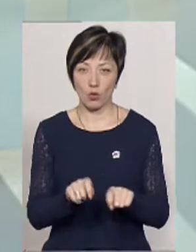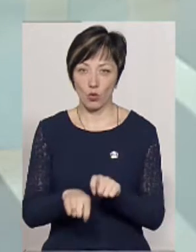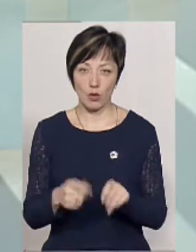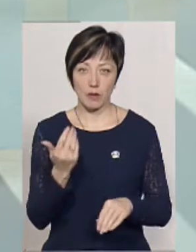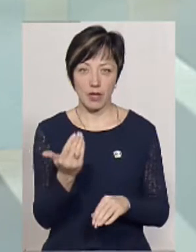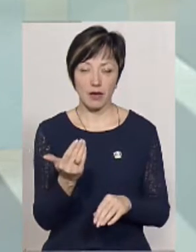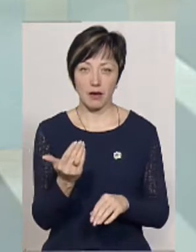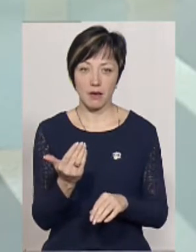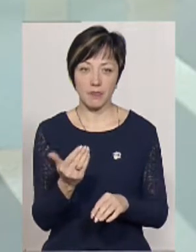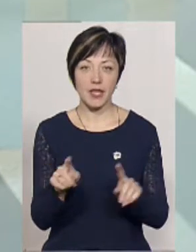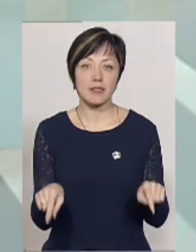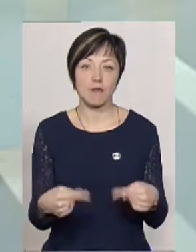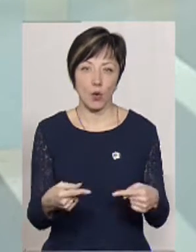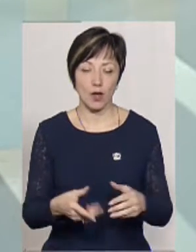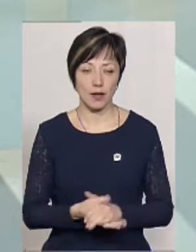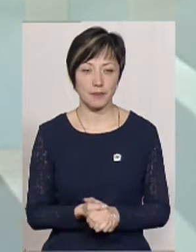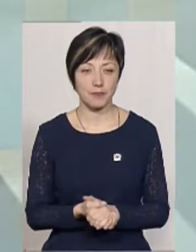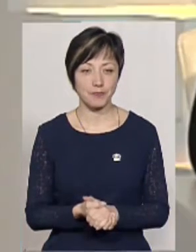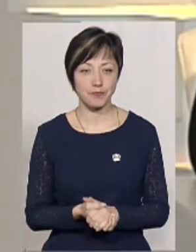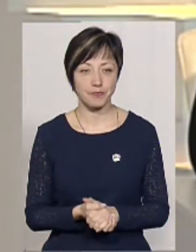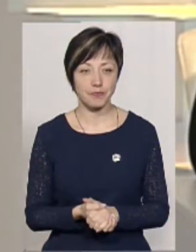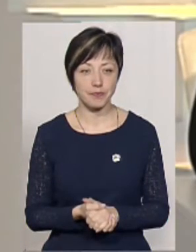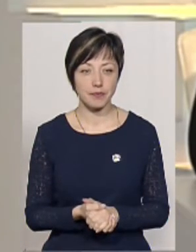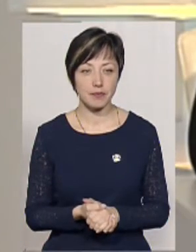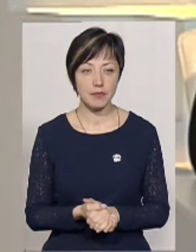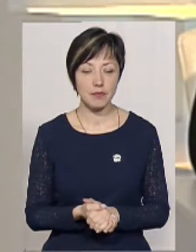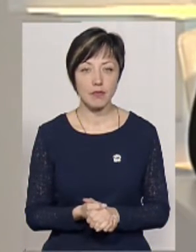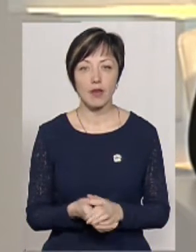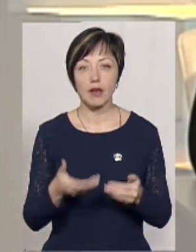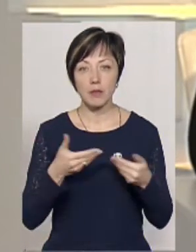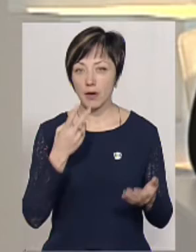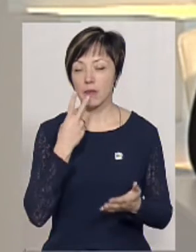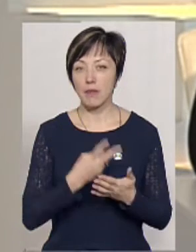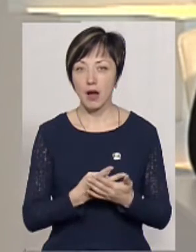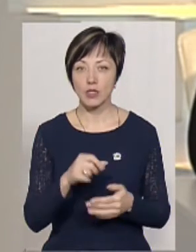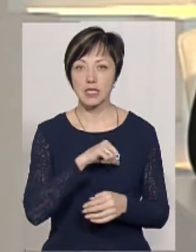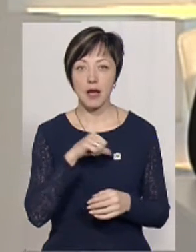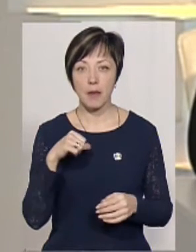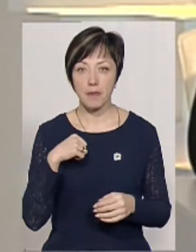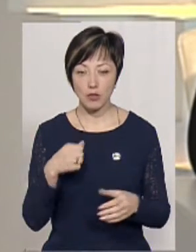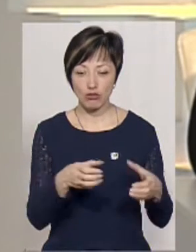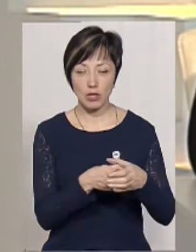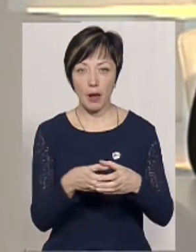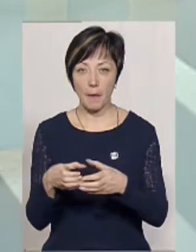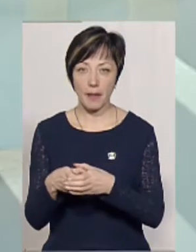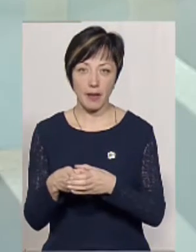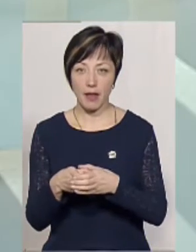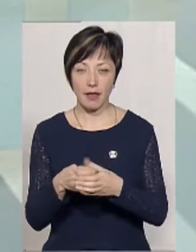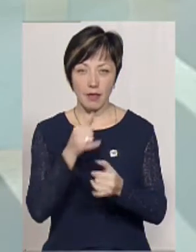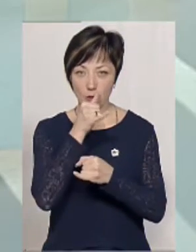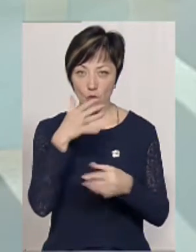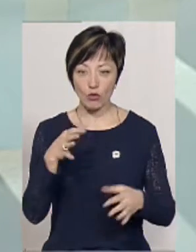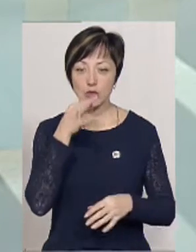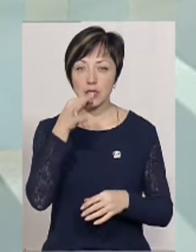контролюємо, їх створення, ну, ці соцопитування. Тобто ми бачимо, що самі ж штаби не